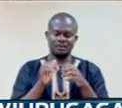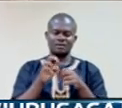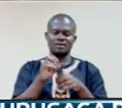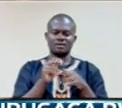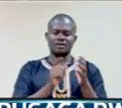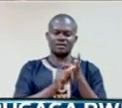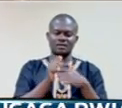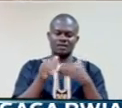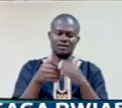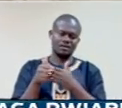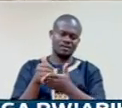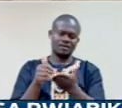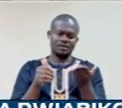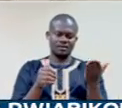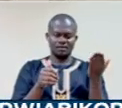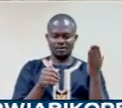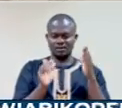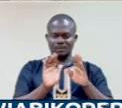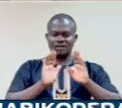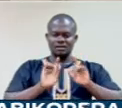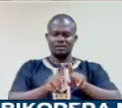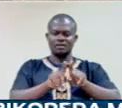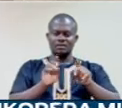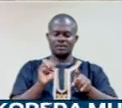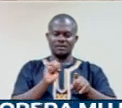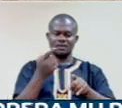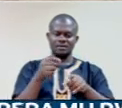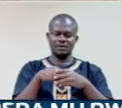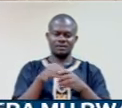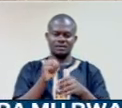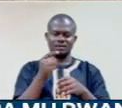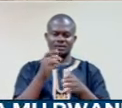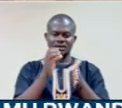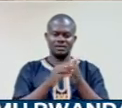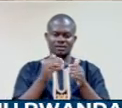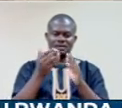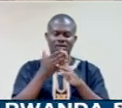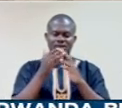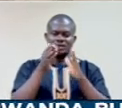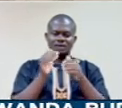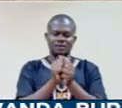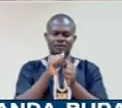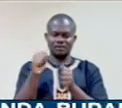coronavirus, aho amabwiriza asaba nibura gusiga intera iri hagati ya metero imwe na metero imwe n'igice hagati